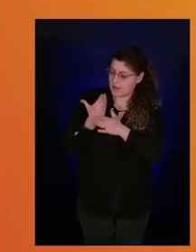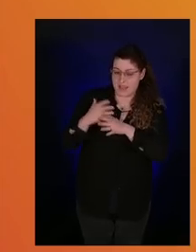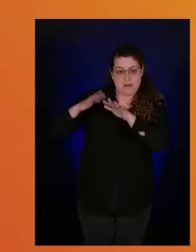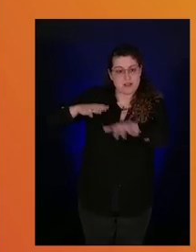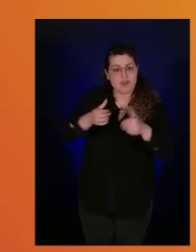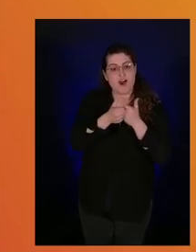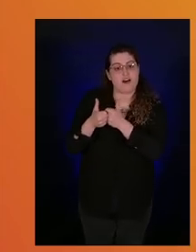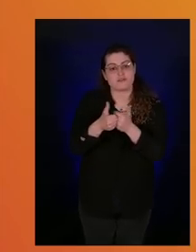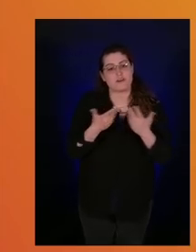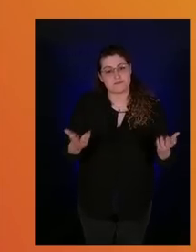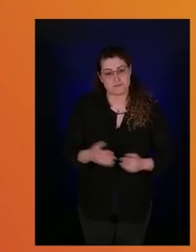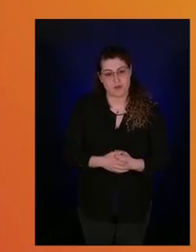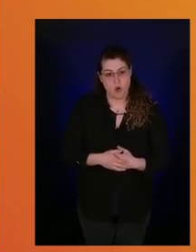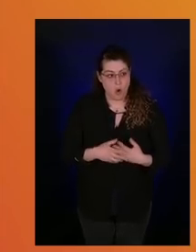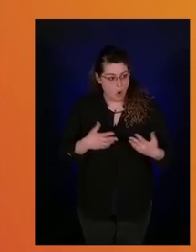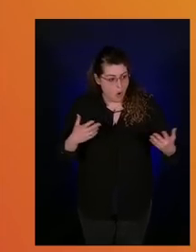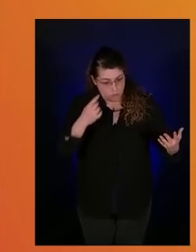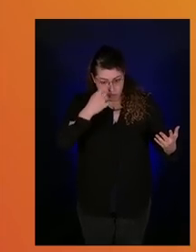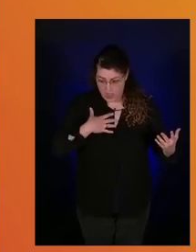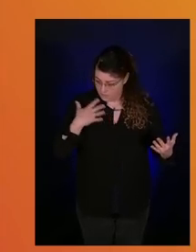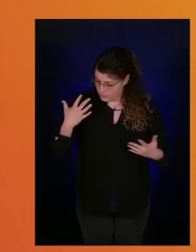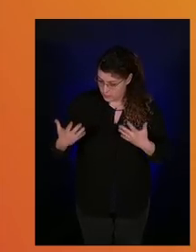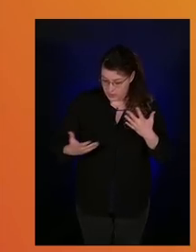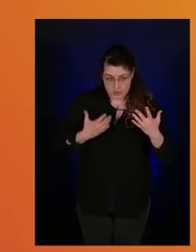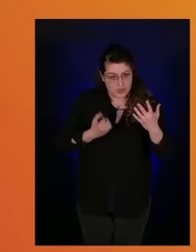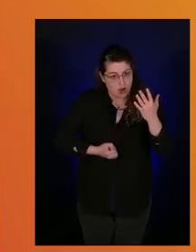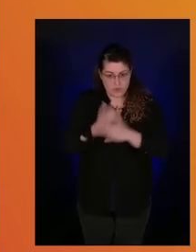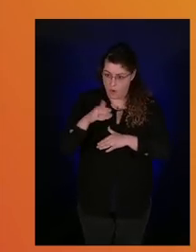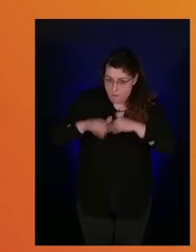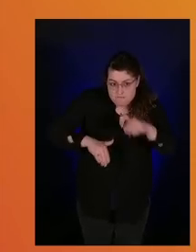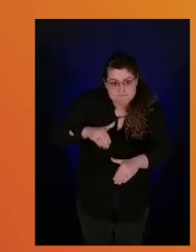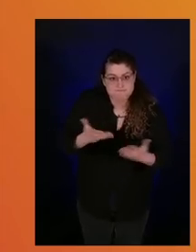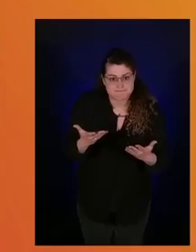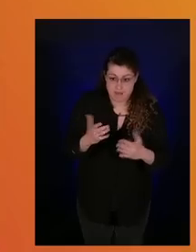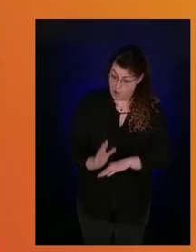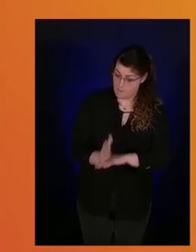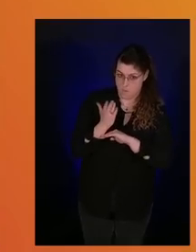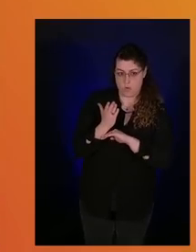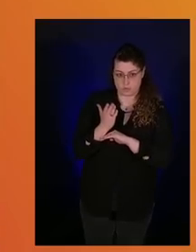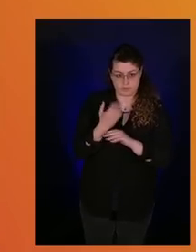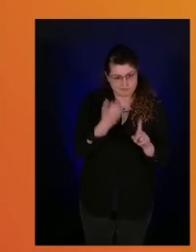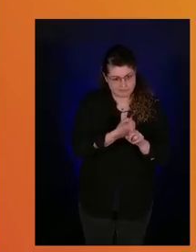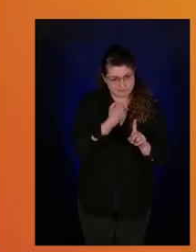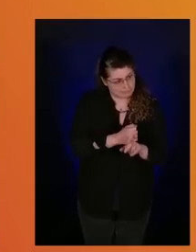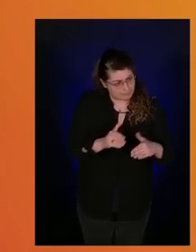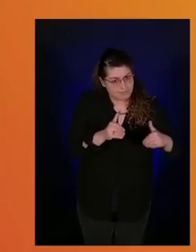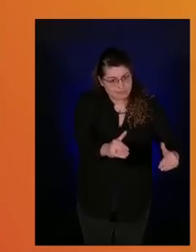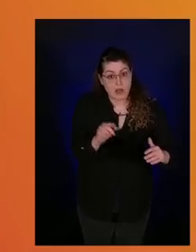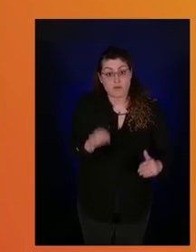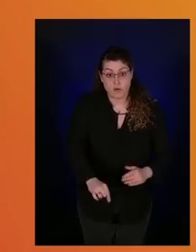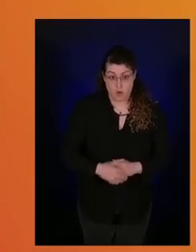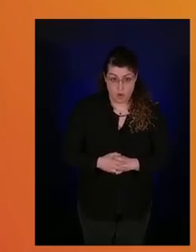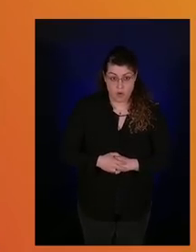Je pense que c'est un nouveau pas qui nous montre que la lutte doit encore continuer.